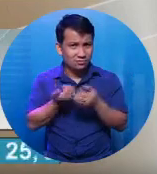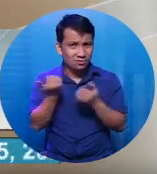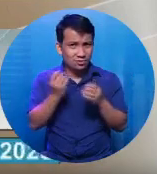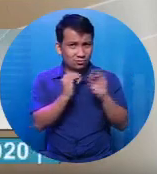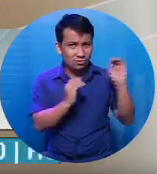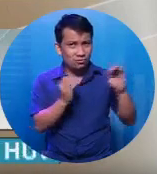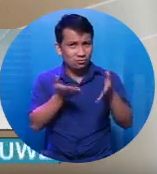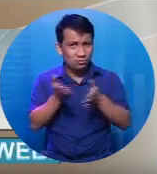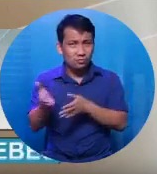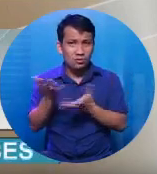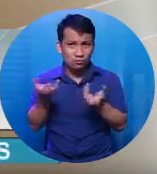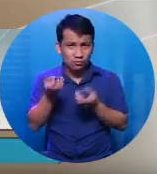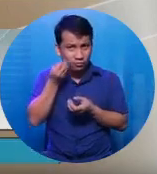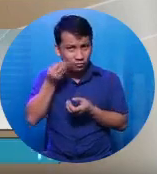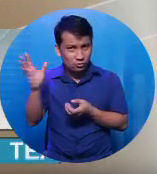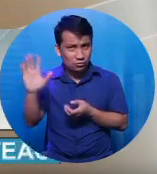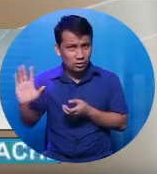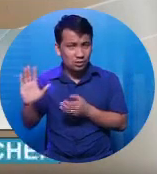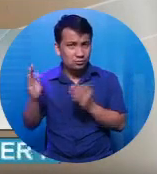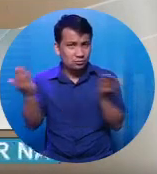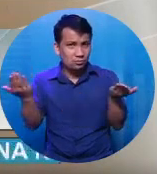kung gusto, talagang gusto mo?